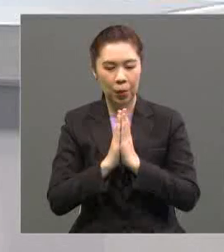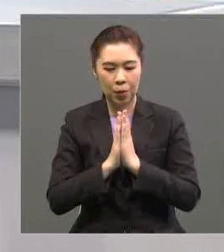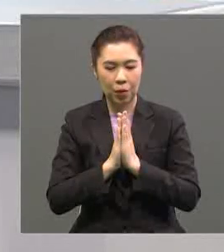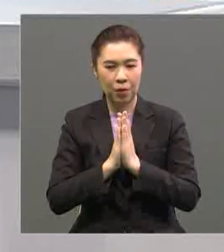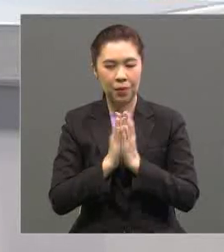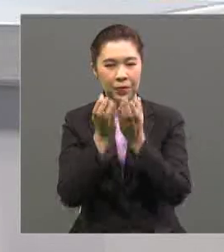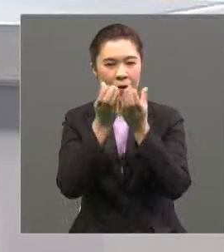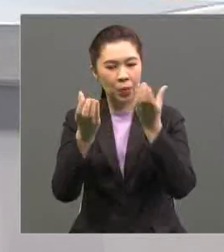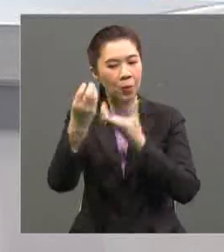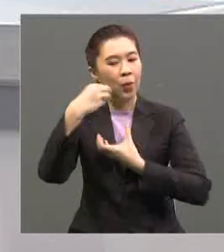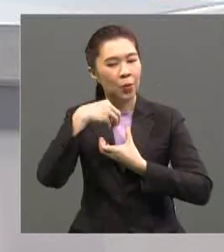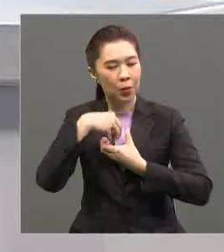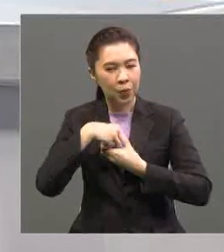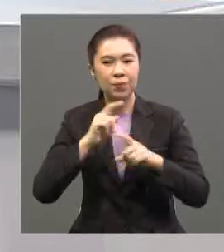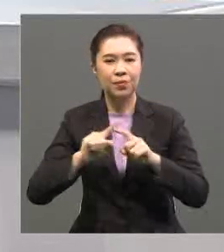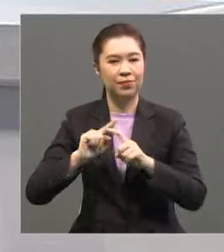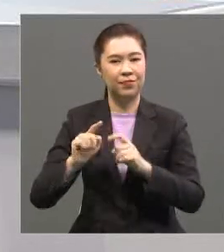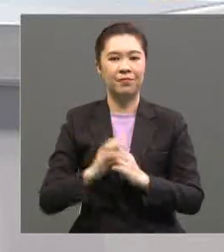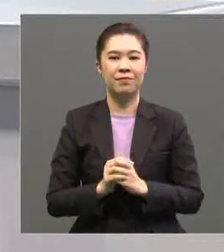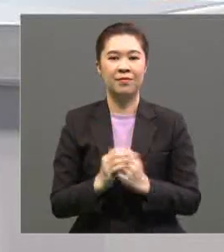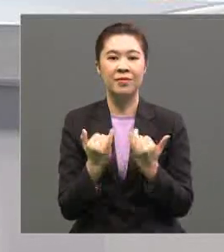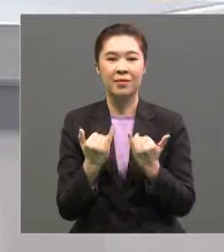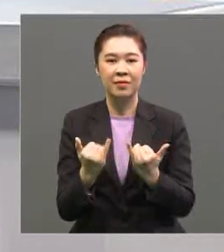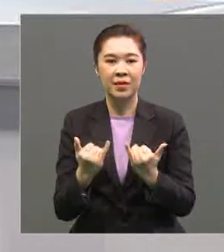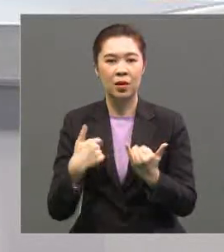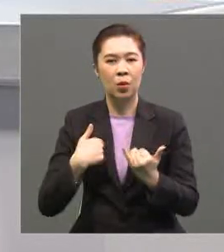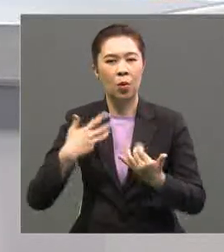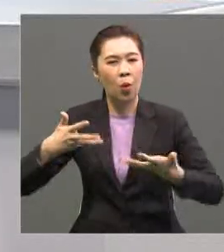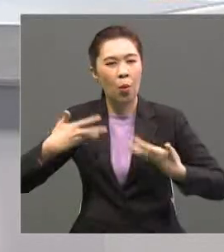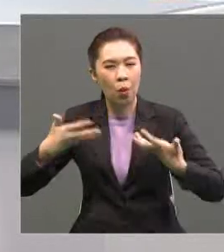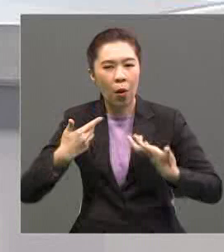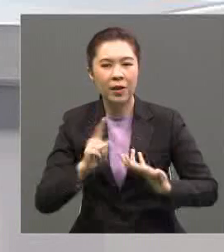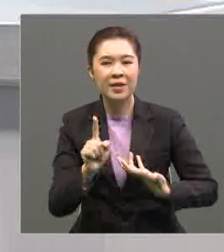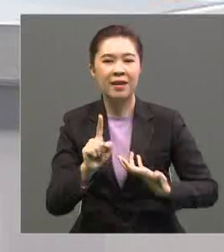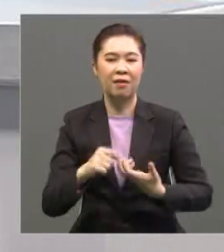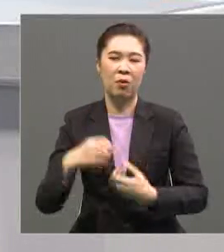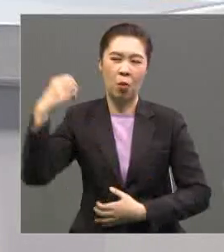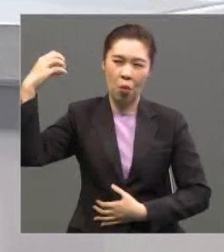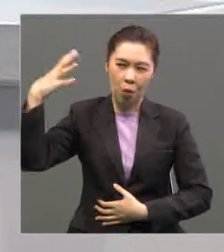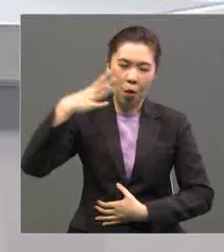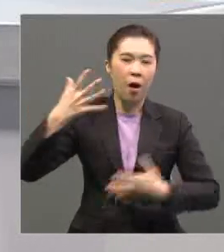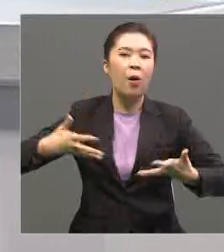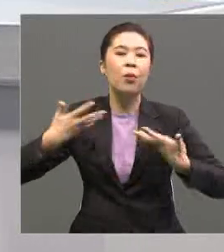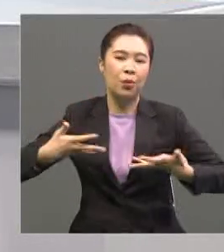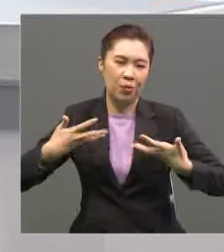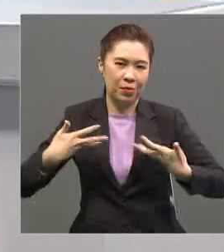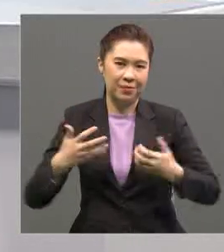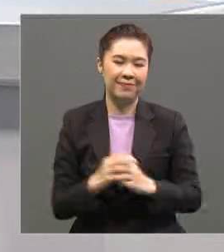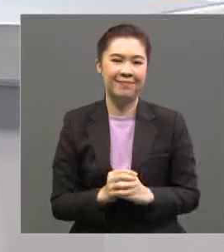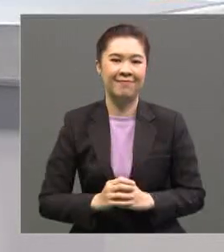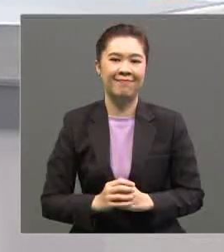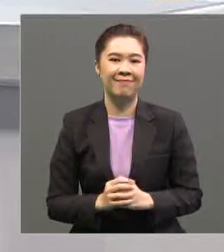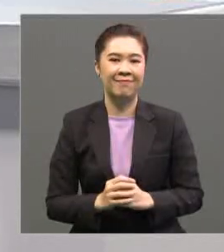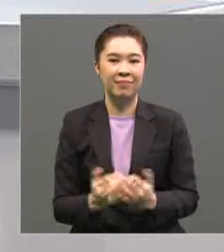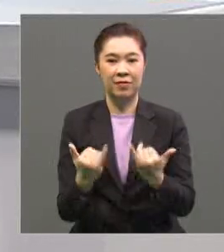นะที่แน่ๆไหว้พระช่วงนี้อาจจะร้อนๆหน่อยนะ คือ จะร ้ อนเพราะว่าเข้าวันแล้วร้อนนะอากาศเริ่มร้อนเพราะว่าเขามี